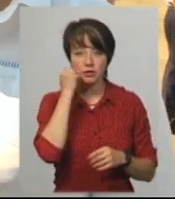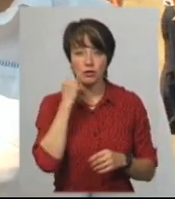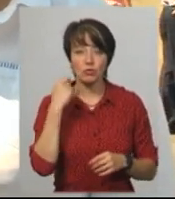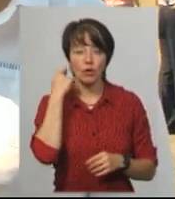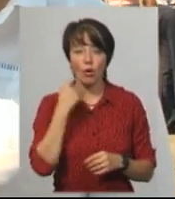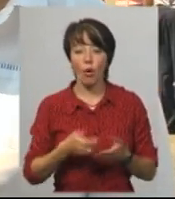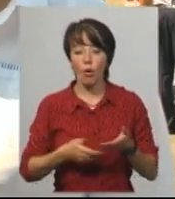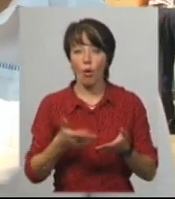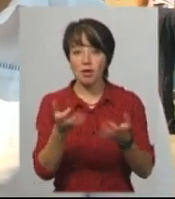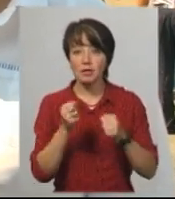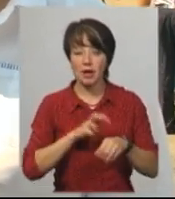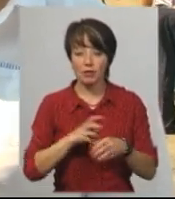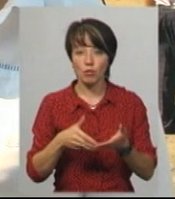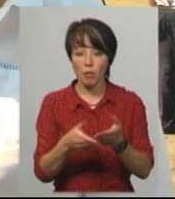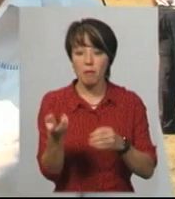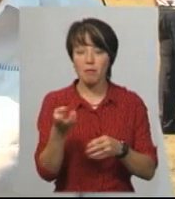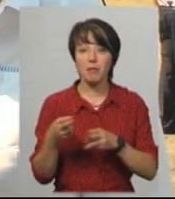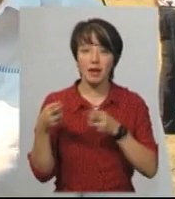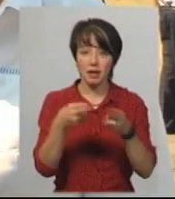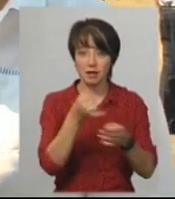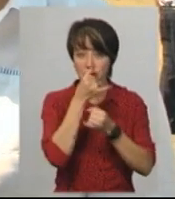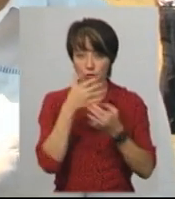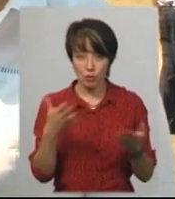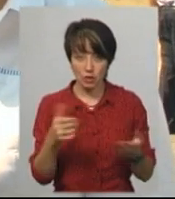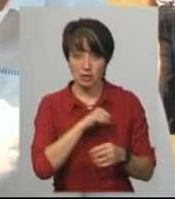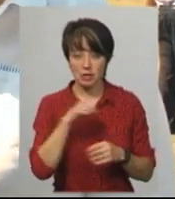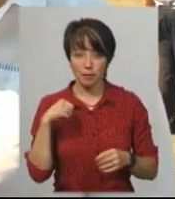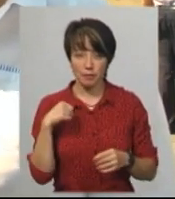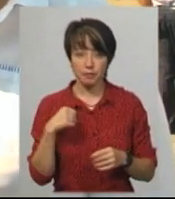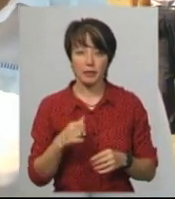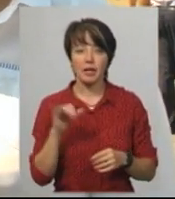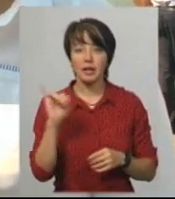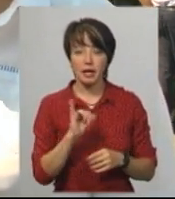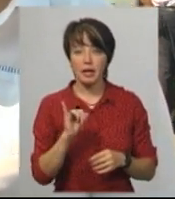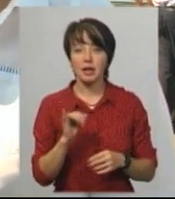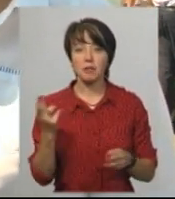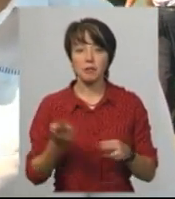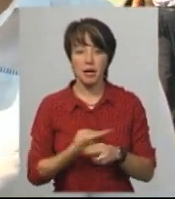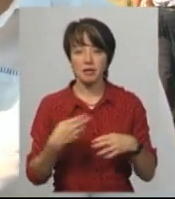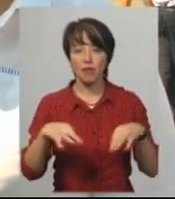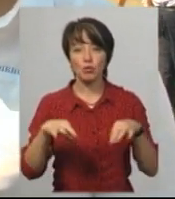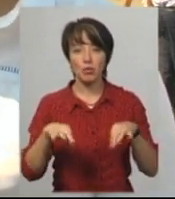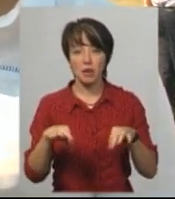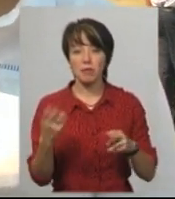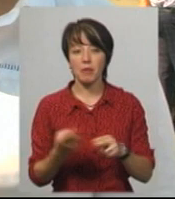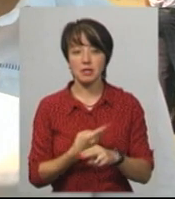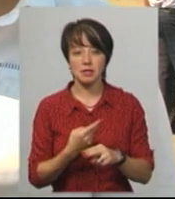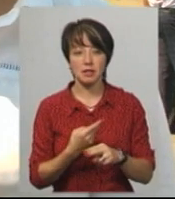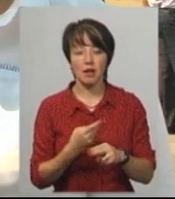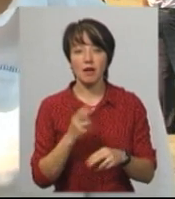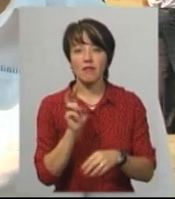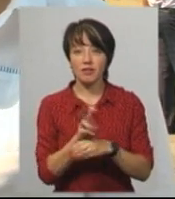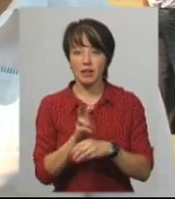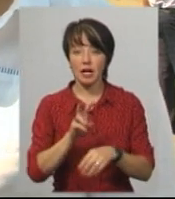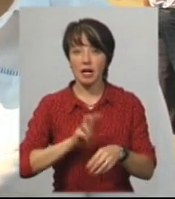лікарську допомогу, приїхати в амбулаторію, багато хто просто не спроможний і не може. І без автомобіля, без